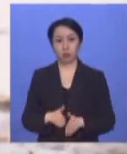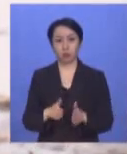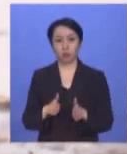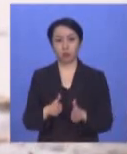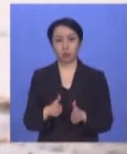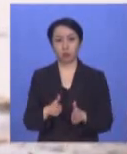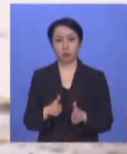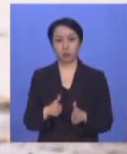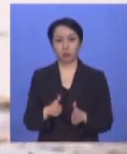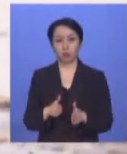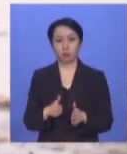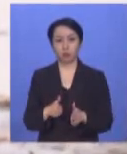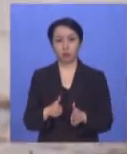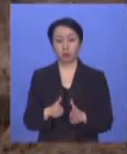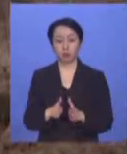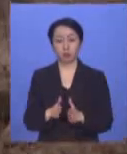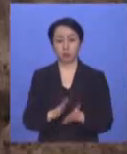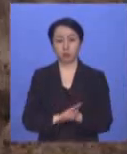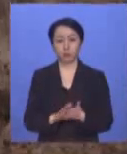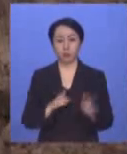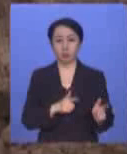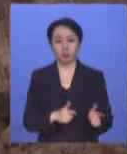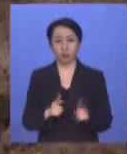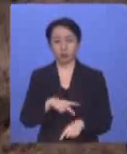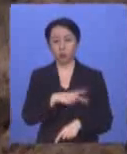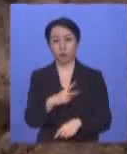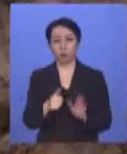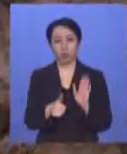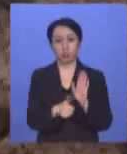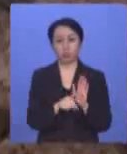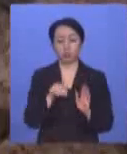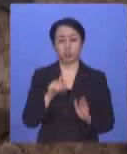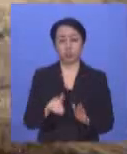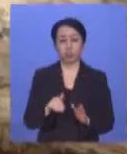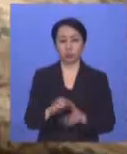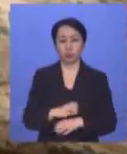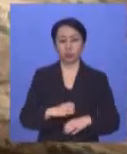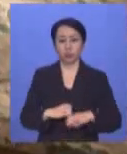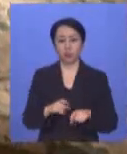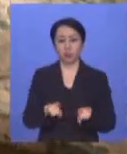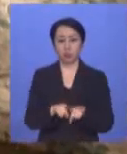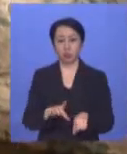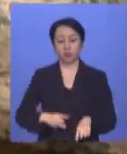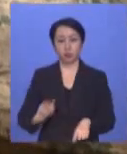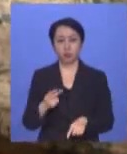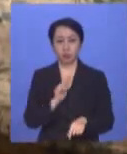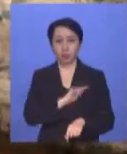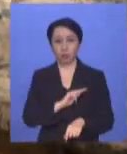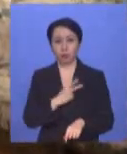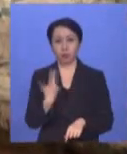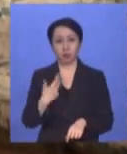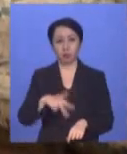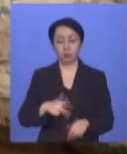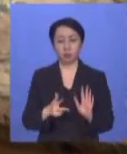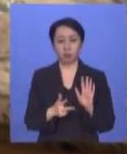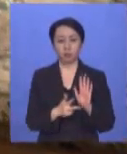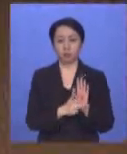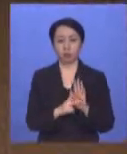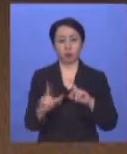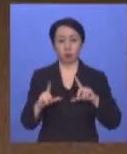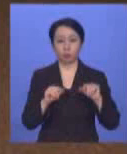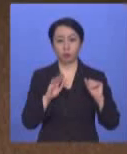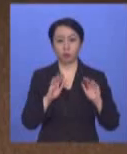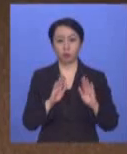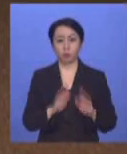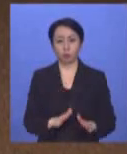трубы, они были своевременно расчищены. Заготовлено порядка 6000 мешкотары. Также в районе действует порядка 30 эвакуационных пунктов.